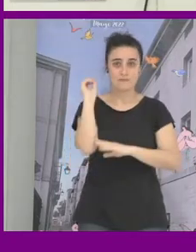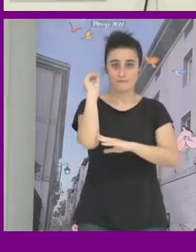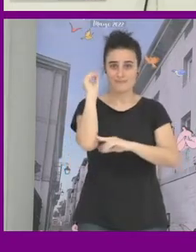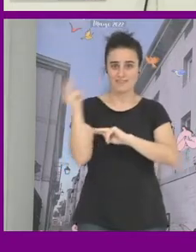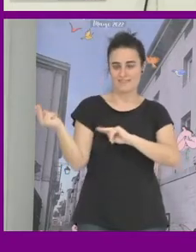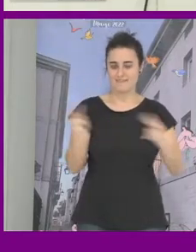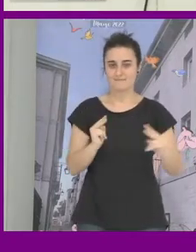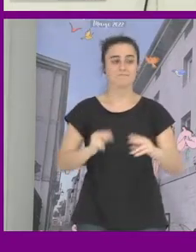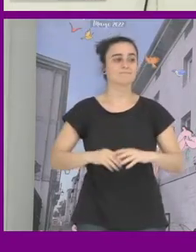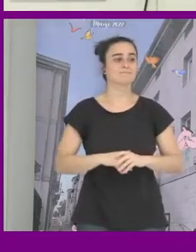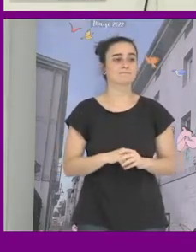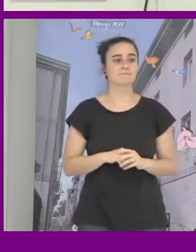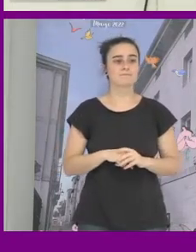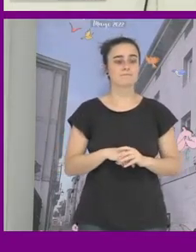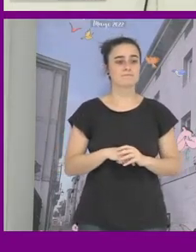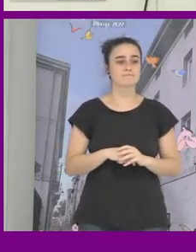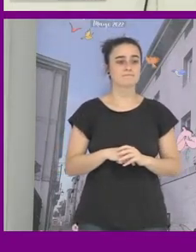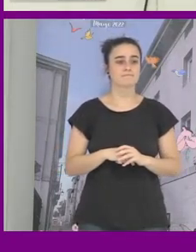dutela.